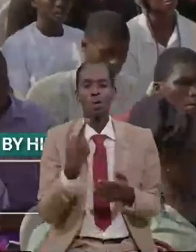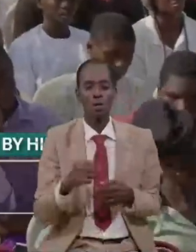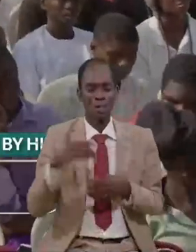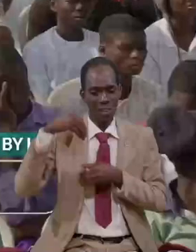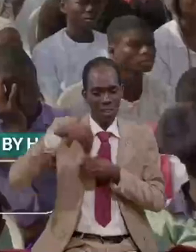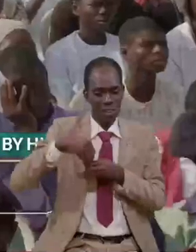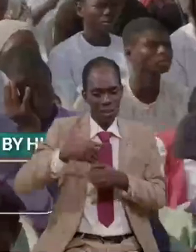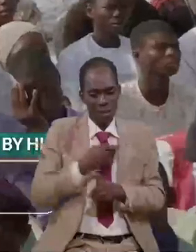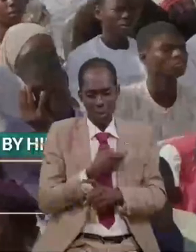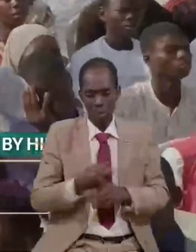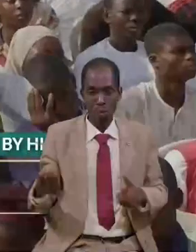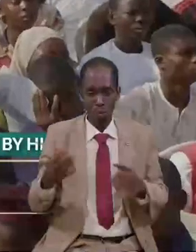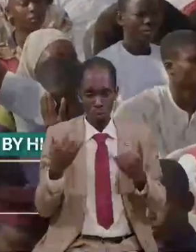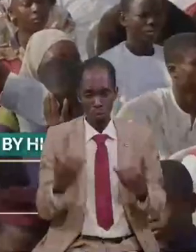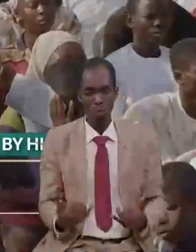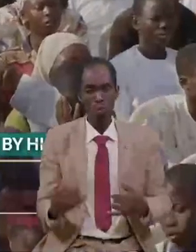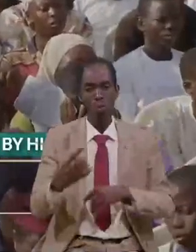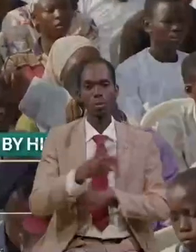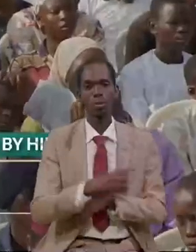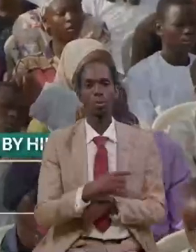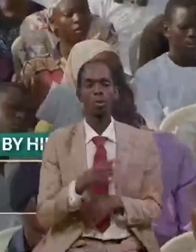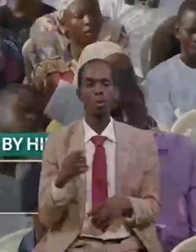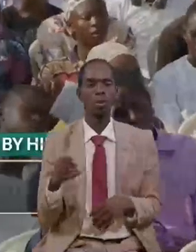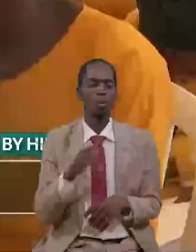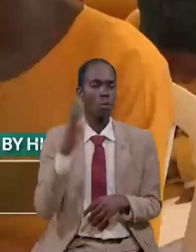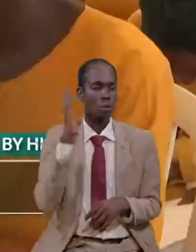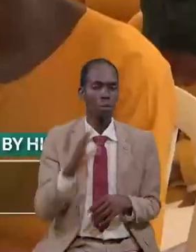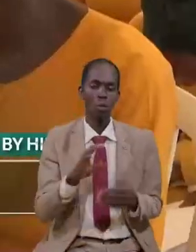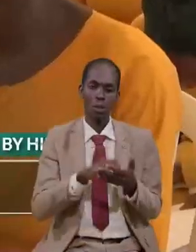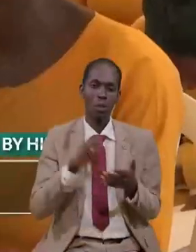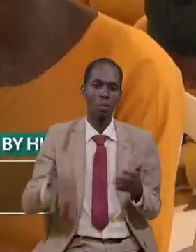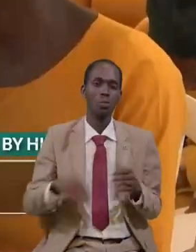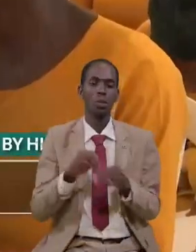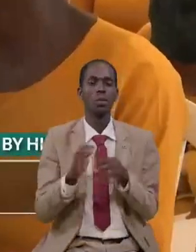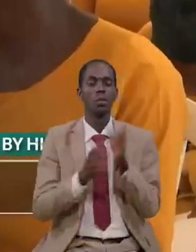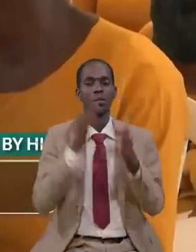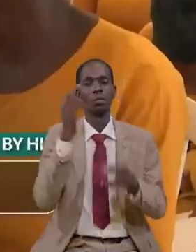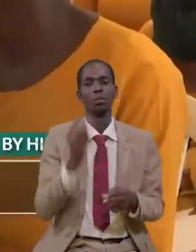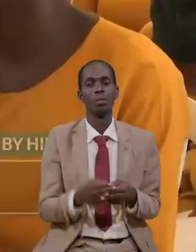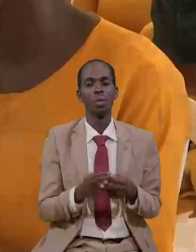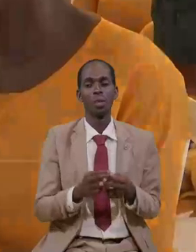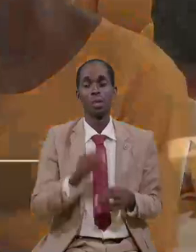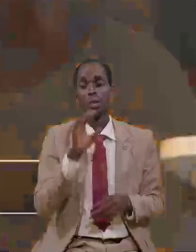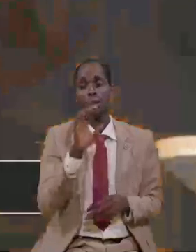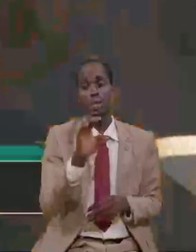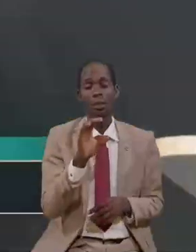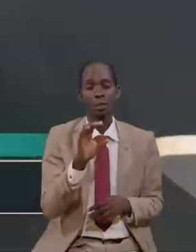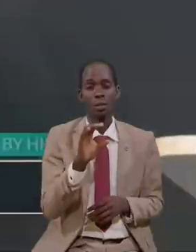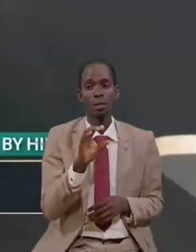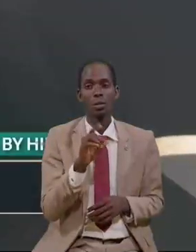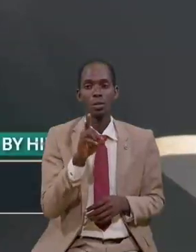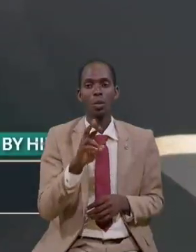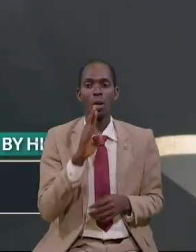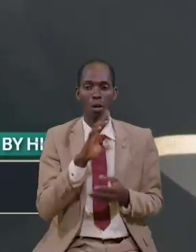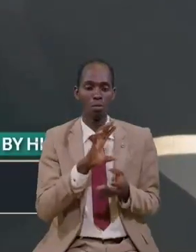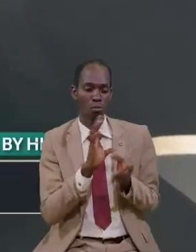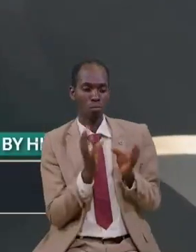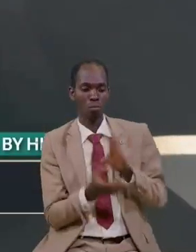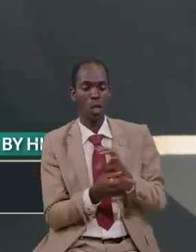blessures internes, tout est ôté au nom de Jésus. C'est, tu es